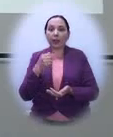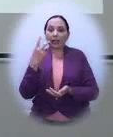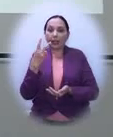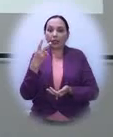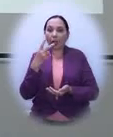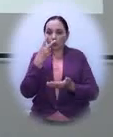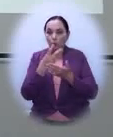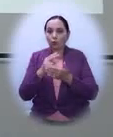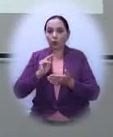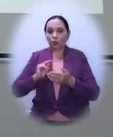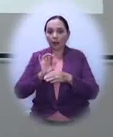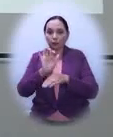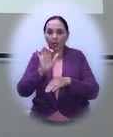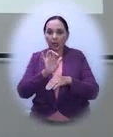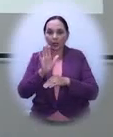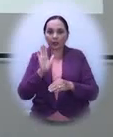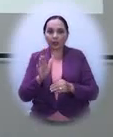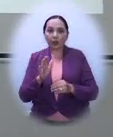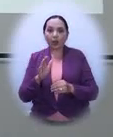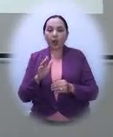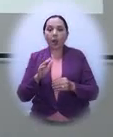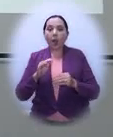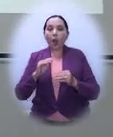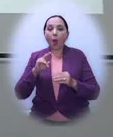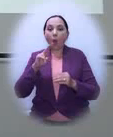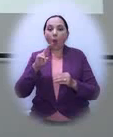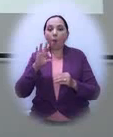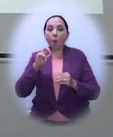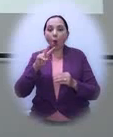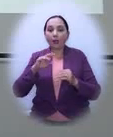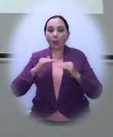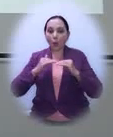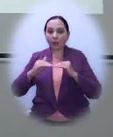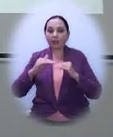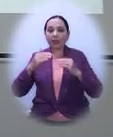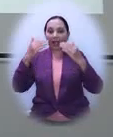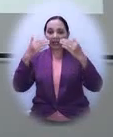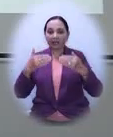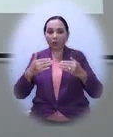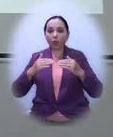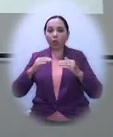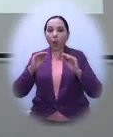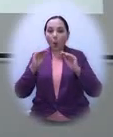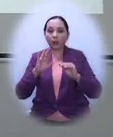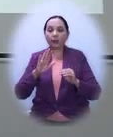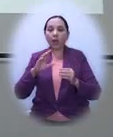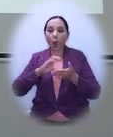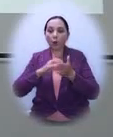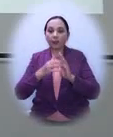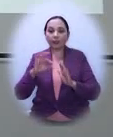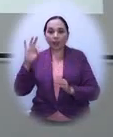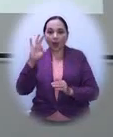ikkita turda ishlab chiqariladi. Polga o'rnatiladigan, devorga o'rnatiladigan. Ular xonadagi